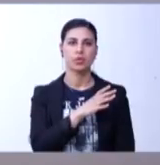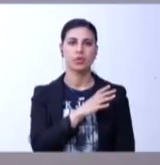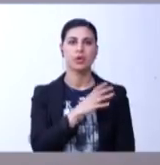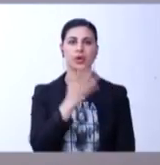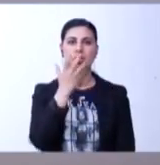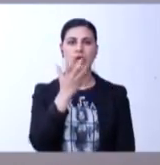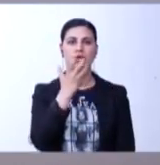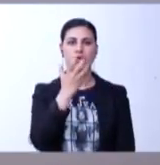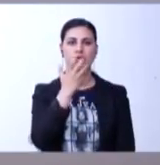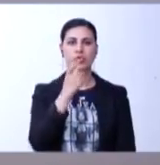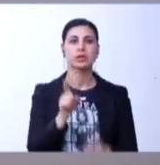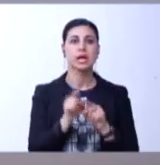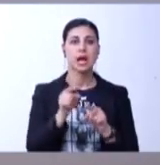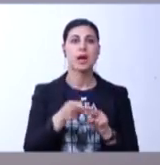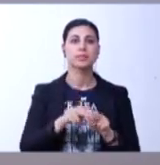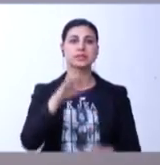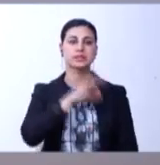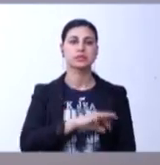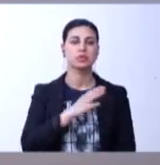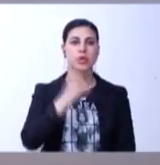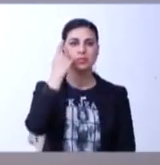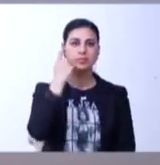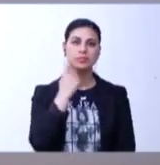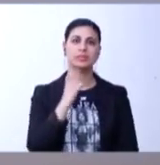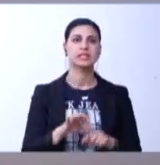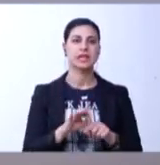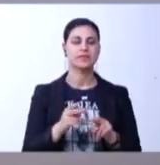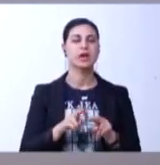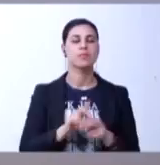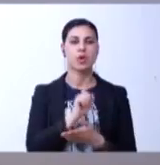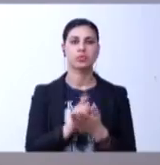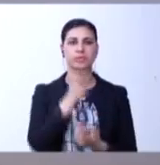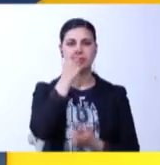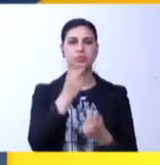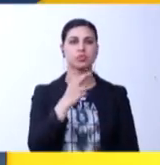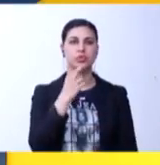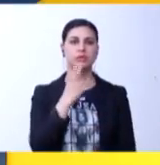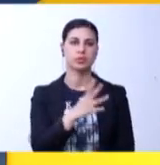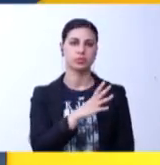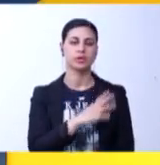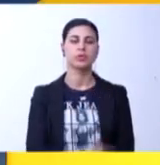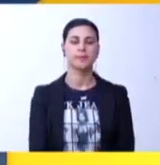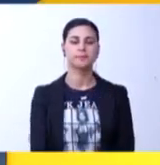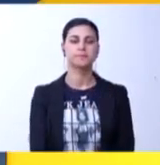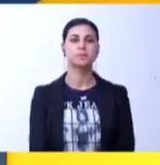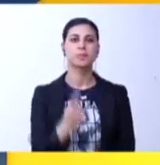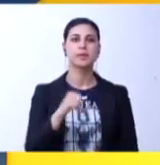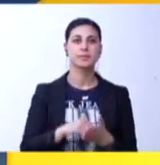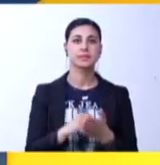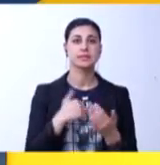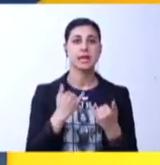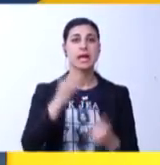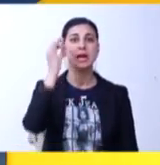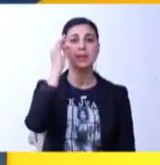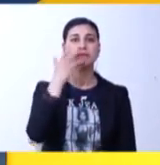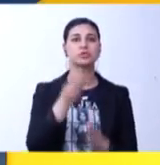გამონაორთქლი, ორთქლის კონდენსირება და ამის გამო დაზიანდა. ამიტომ აი ამ წვრილმანებსაც აუცილებლად მიაქცია. და არის კიდევ ერთი მიზეზი, მე ახლა გამახსენდა,